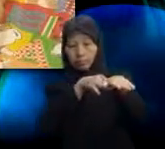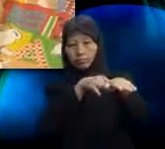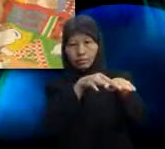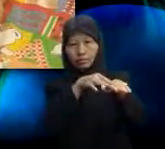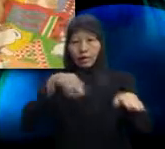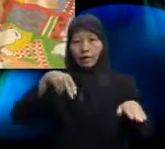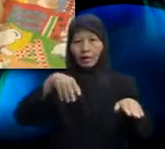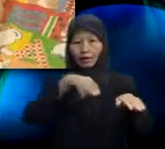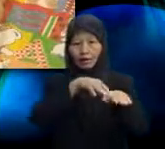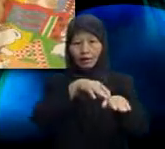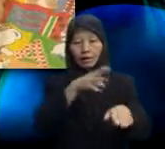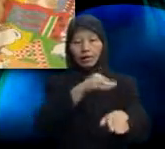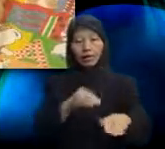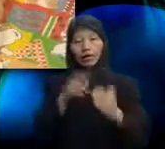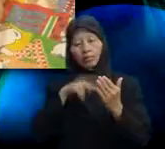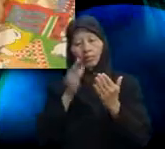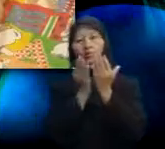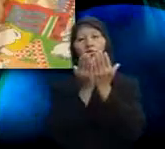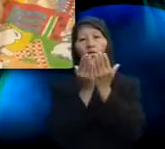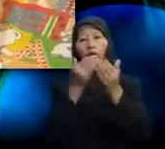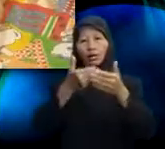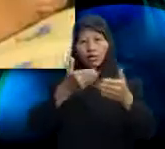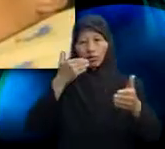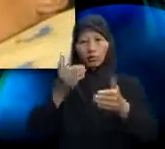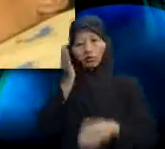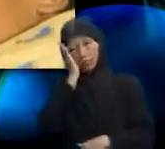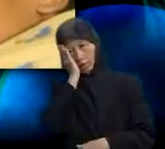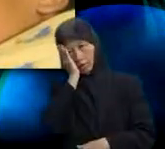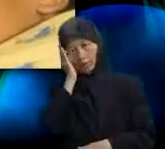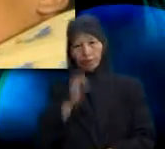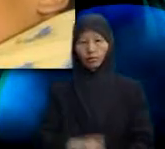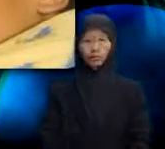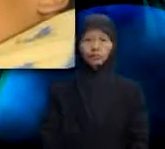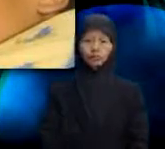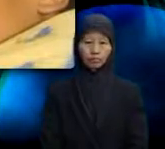kiri. Kemudian bacalah doa sebelum tidur.